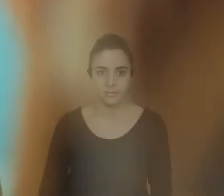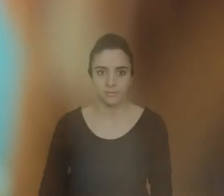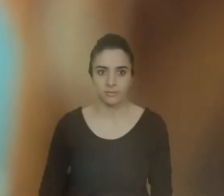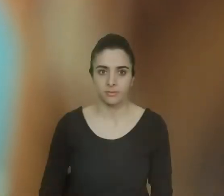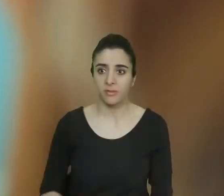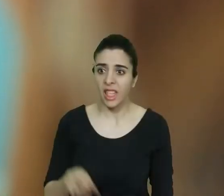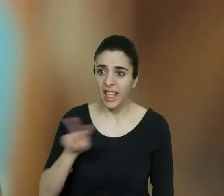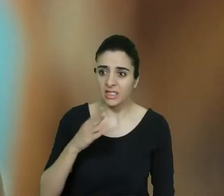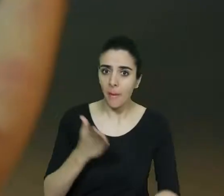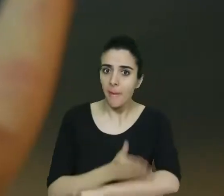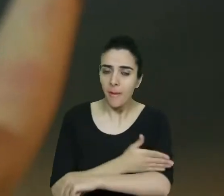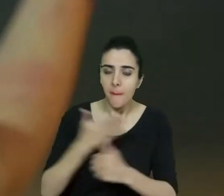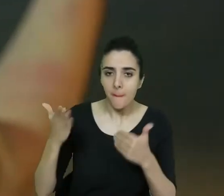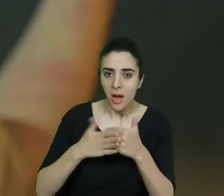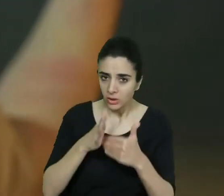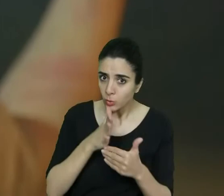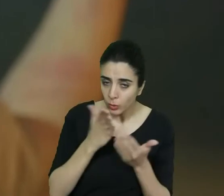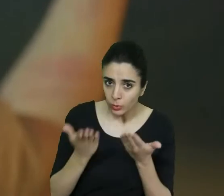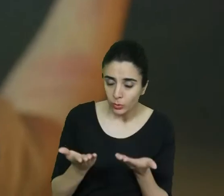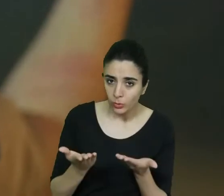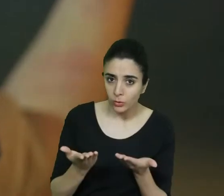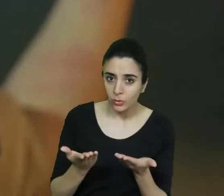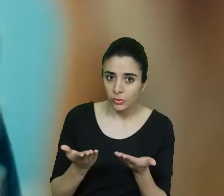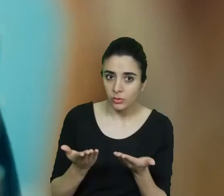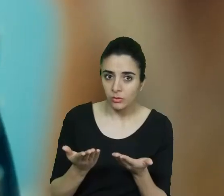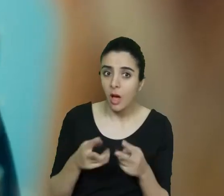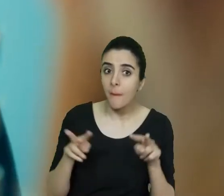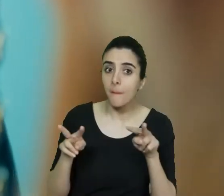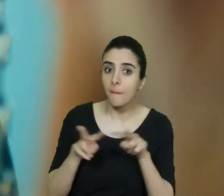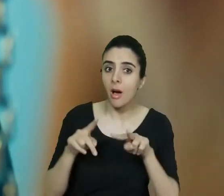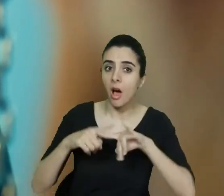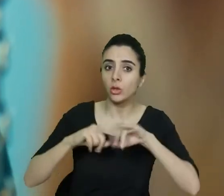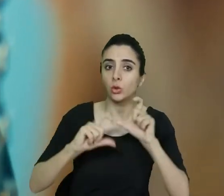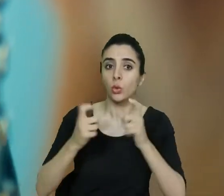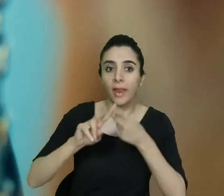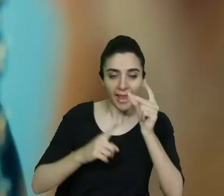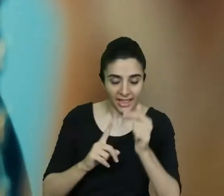İkisi de Maraşlı biliyorsun değil mi? Halsiz salladı başını. Mahsuni Şerif'te.